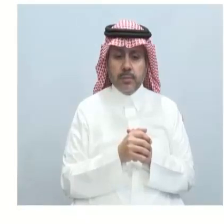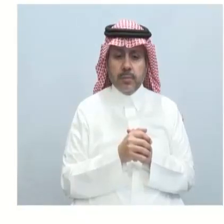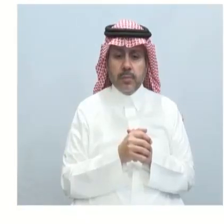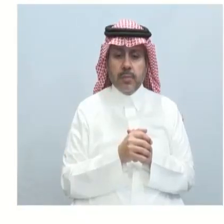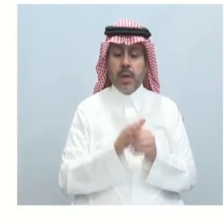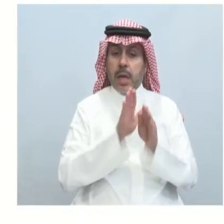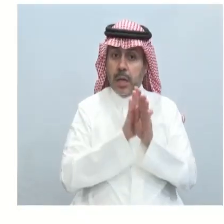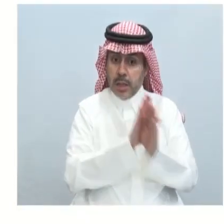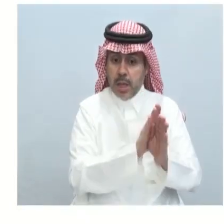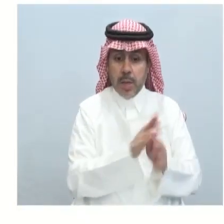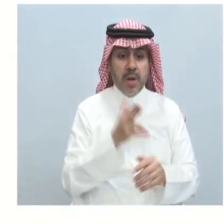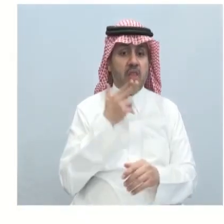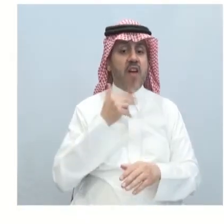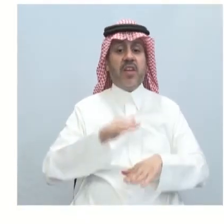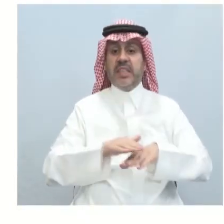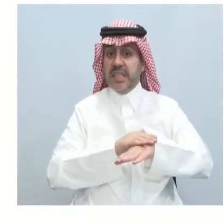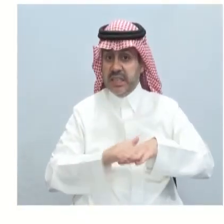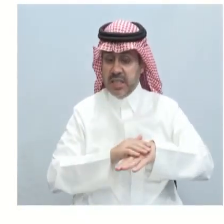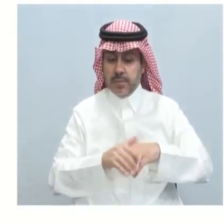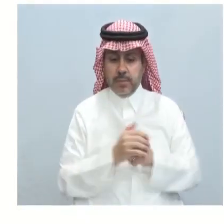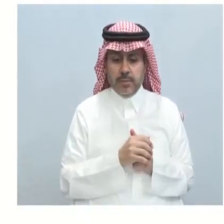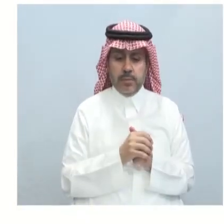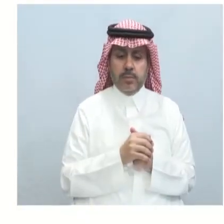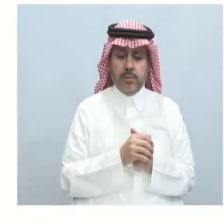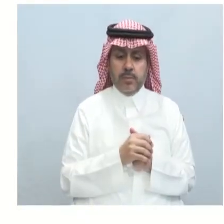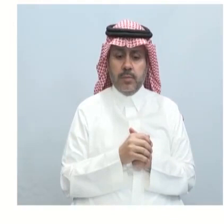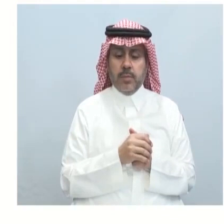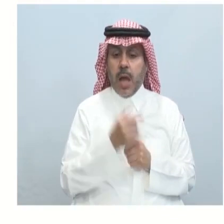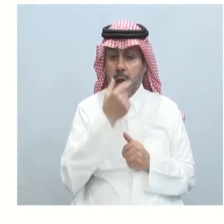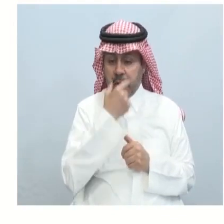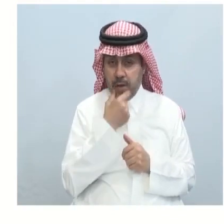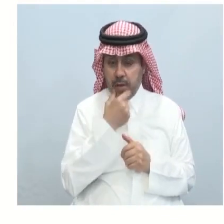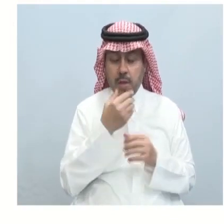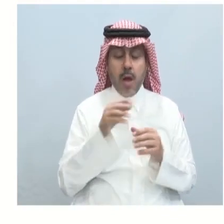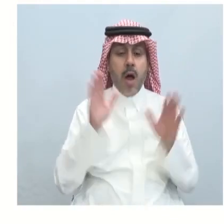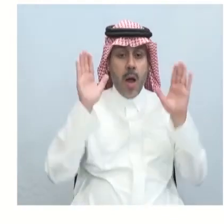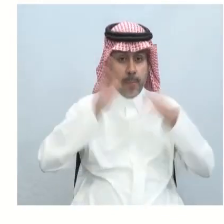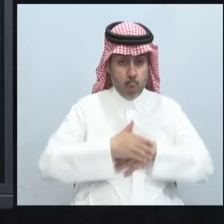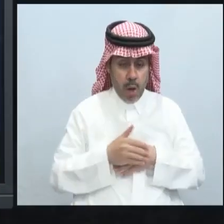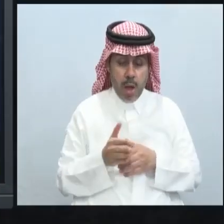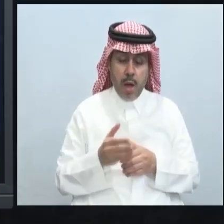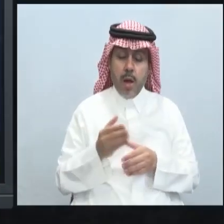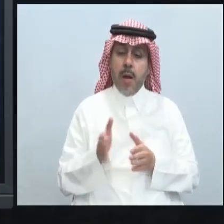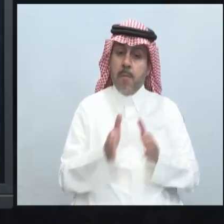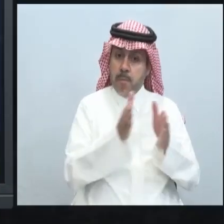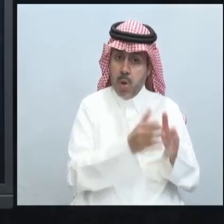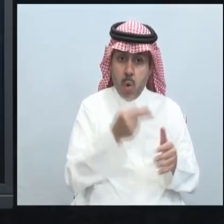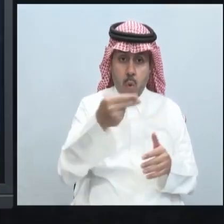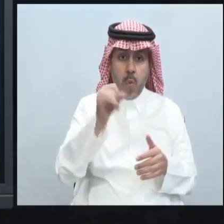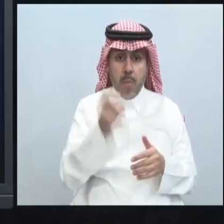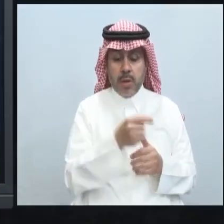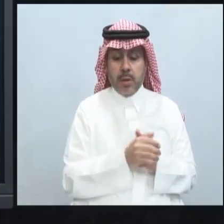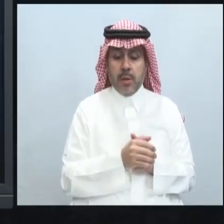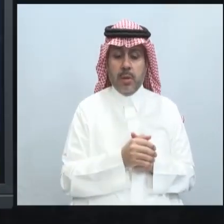نت الان الى العنايه بنظافه الجسم حديث عبد الله بن عمر الان يا ابناء